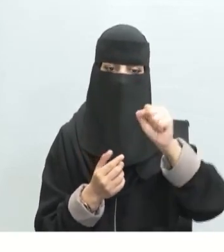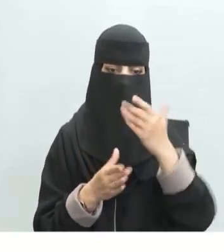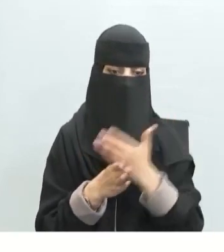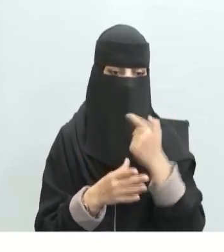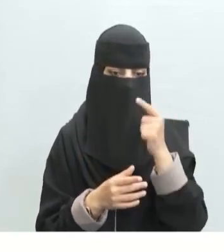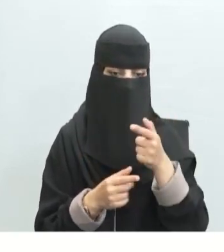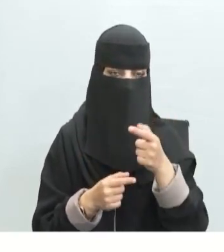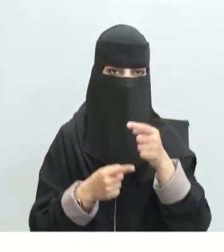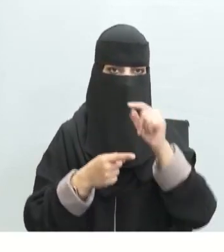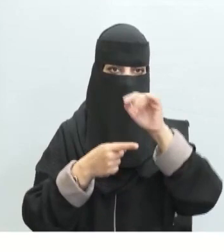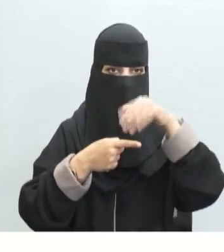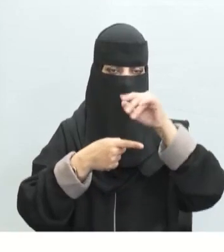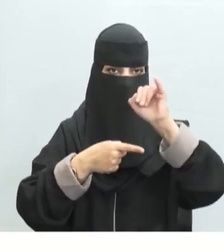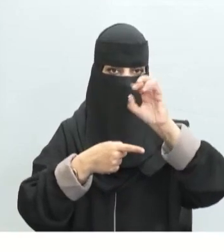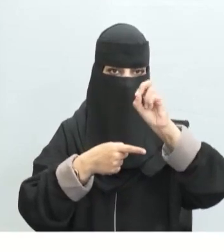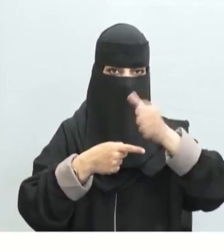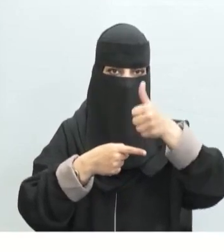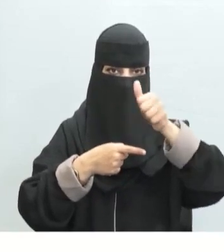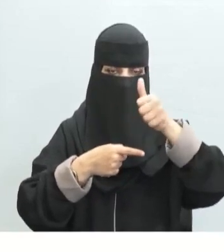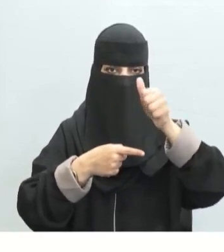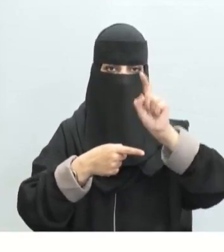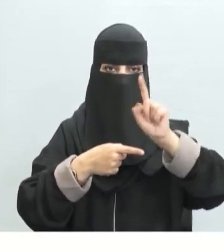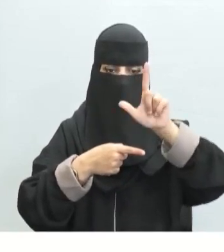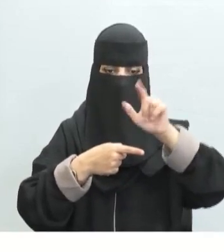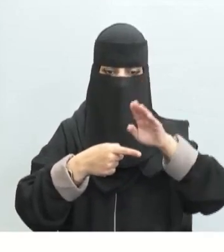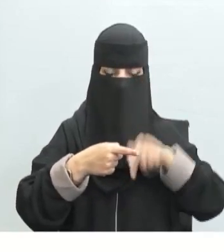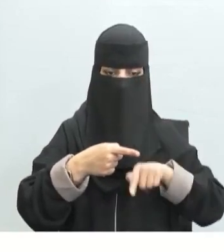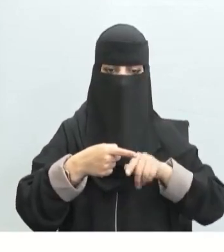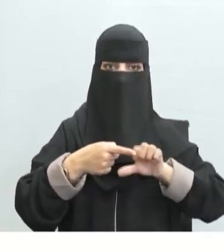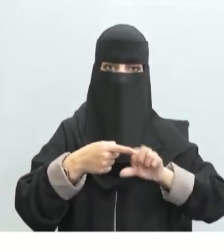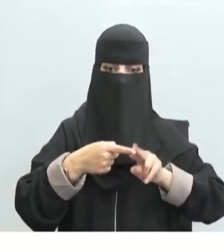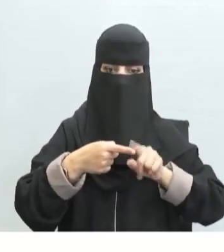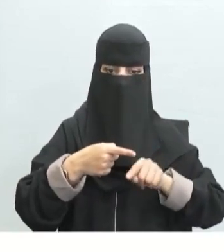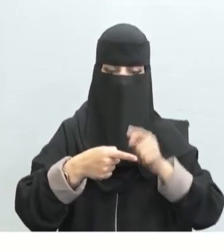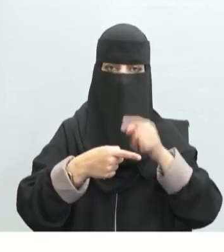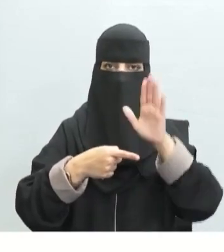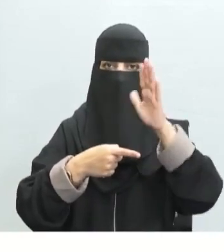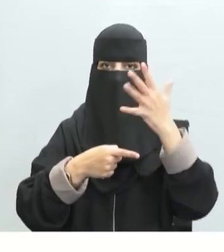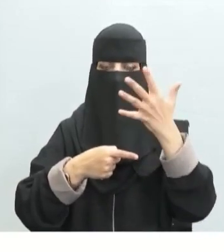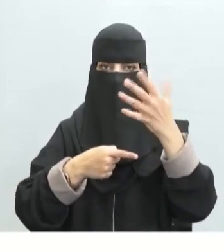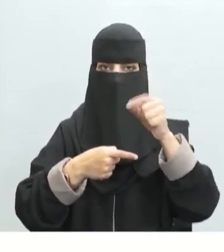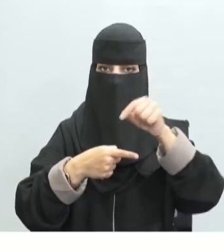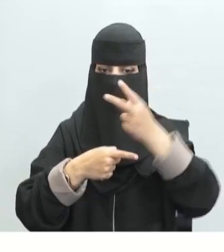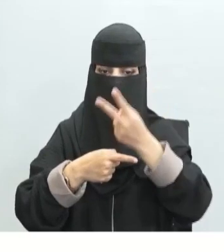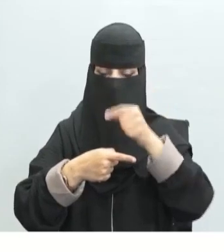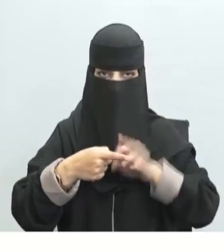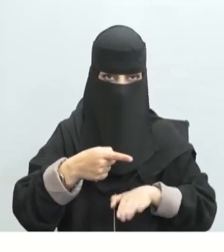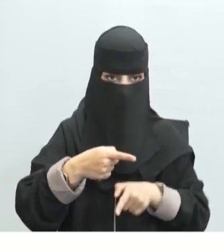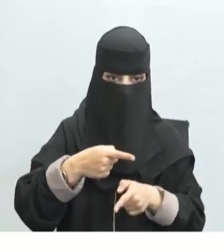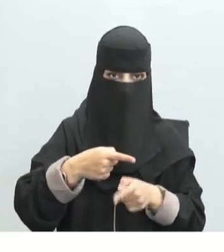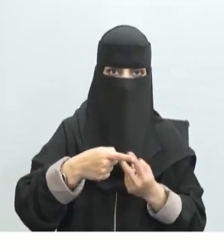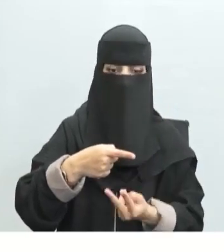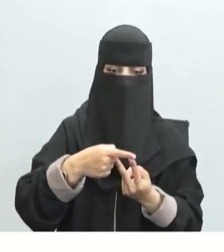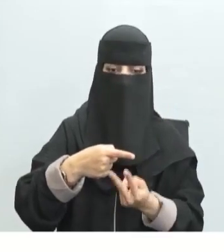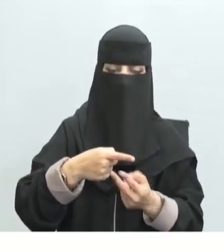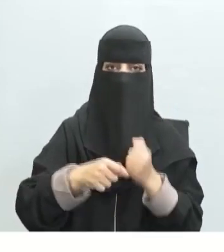بنقوله هو المقابل على الوتر خلاص المقابل جاهز عندي بان هو 5.7 على الوتر اللي هو س